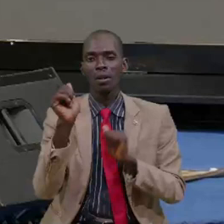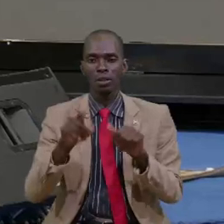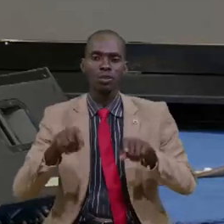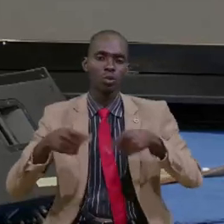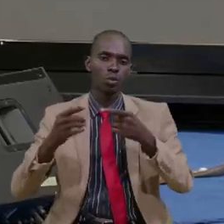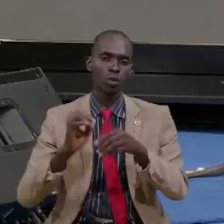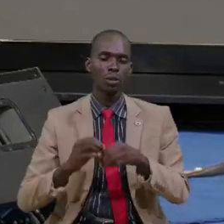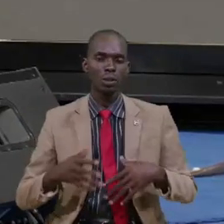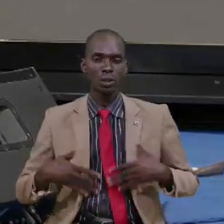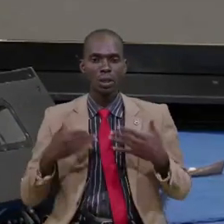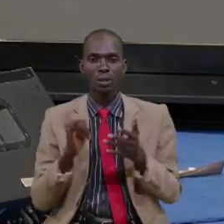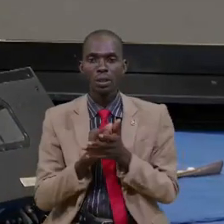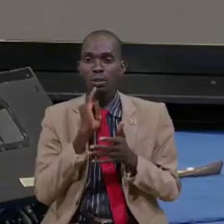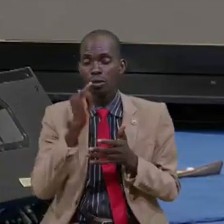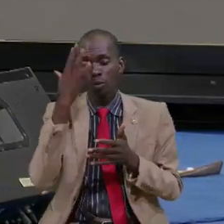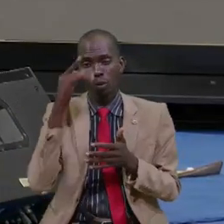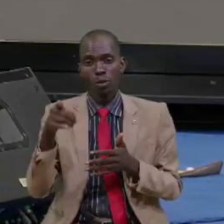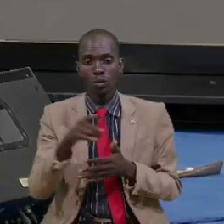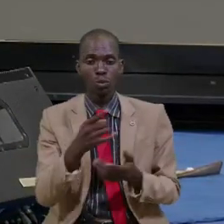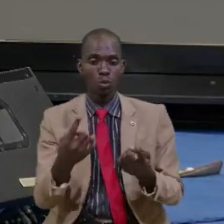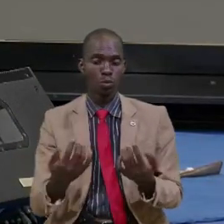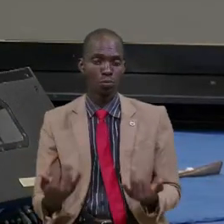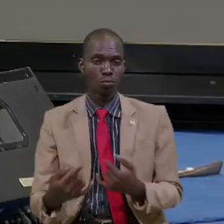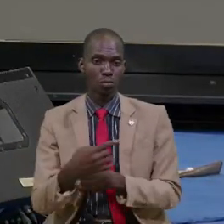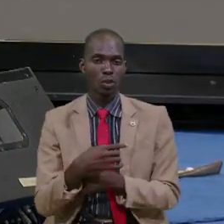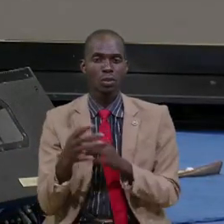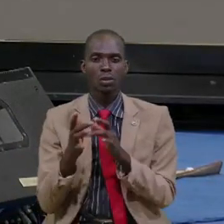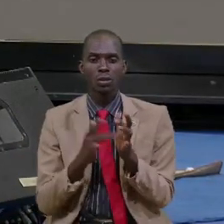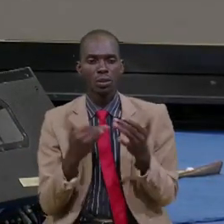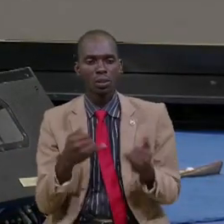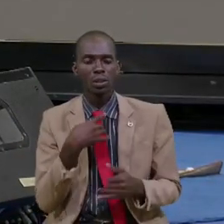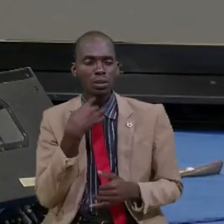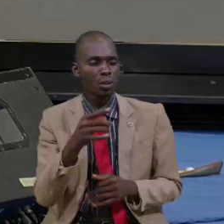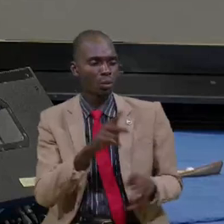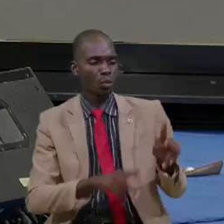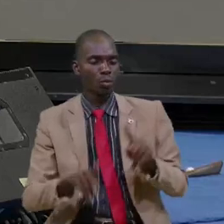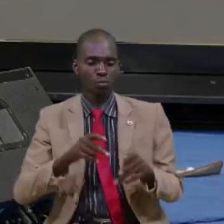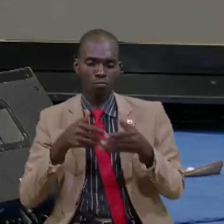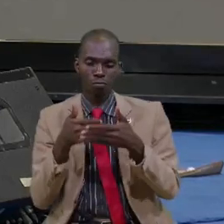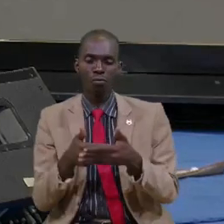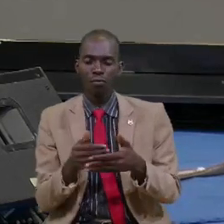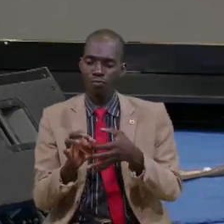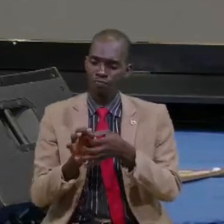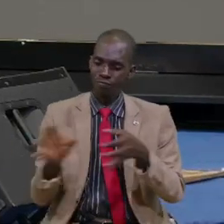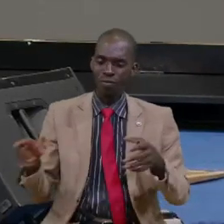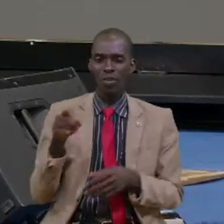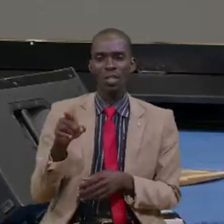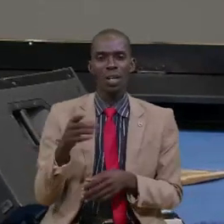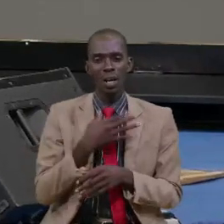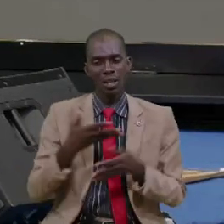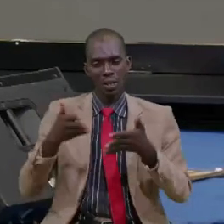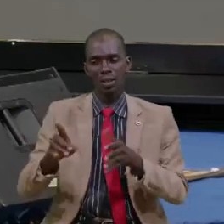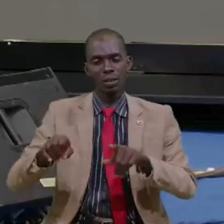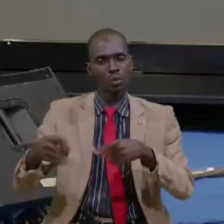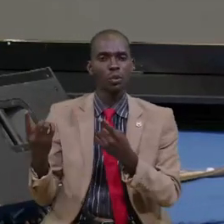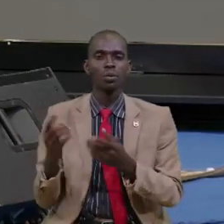C'est pourquoi tu dois venir aujourd'hui. Et Jésus-Christ a dit, Jésus leur dit, déliez-le et laissez-le